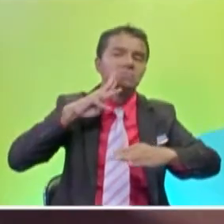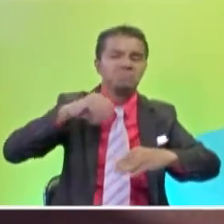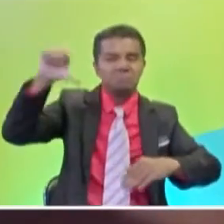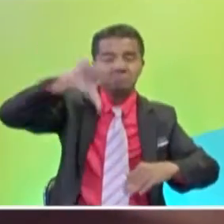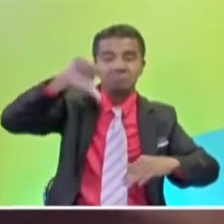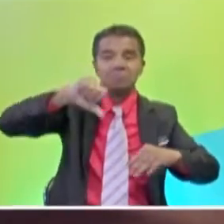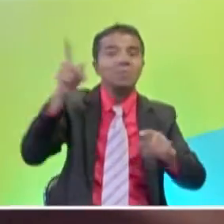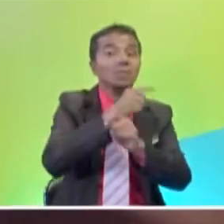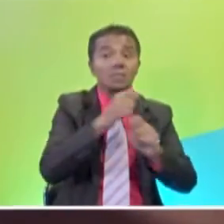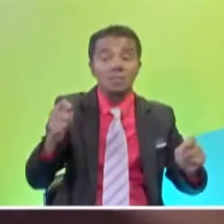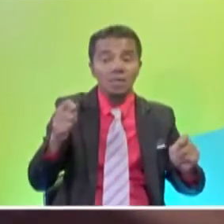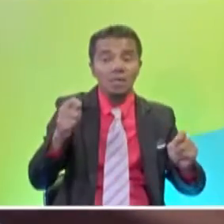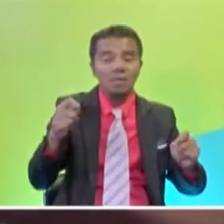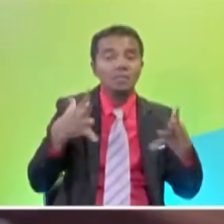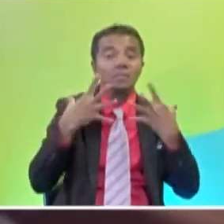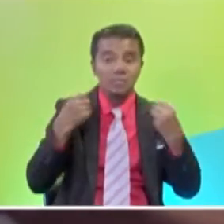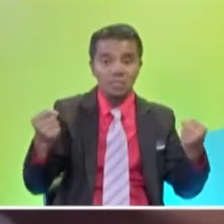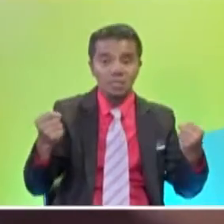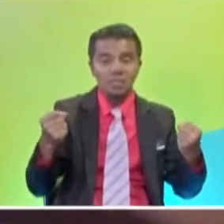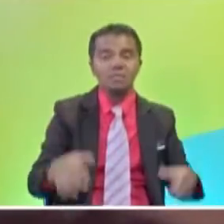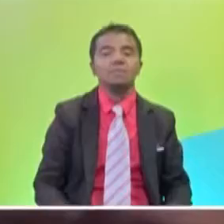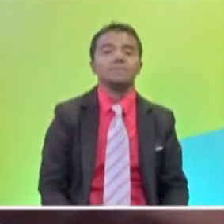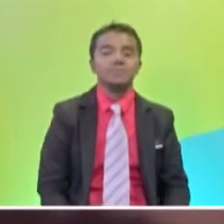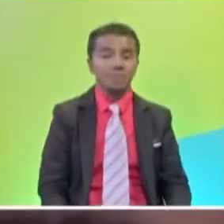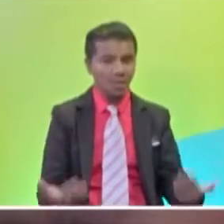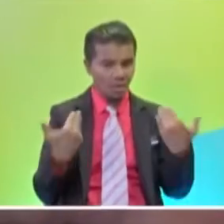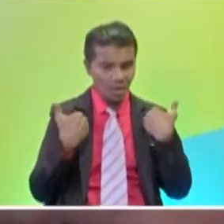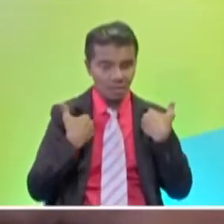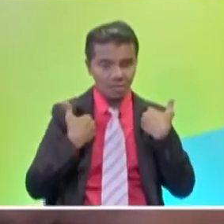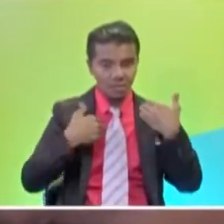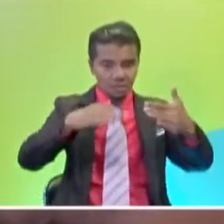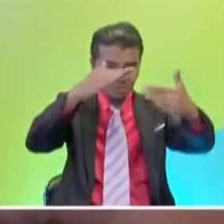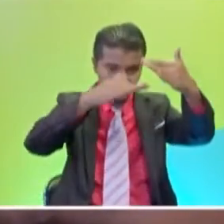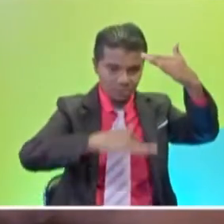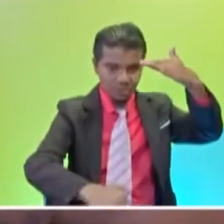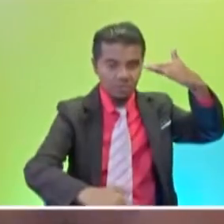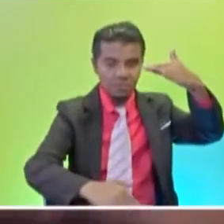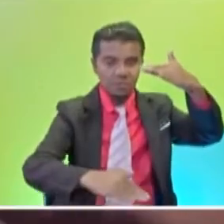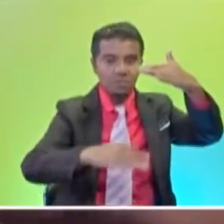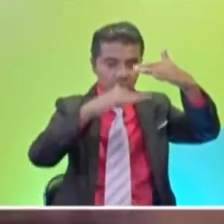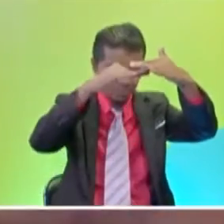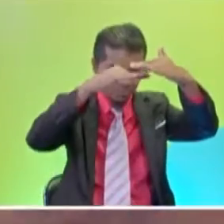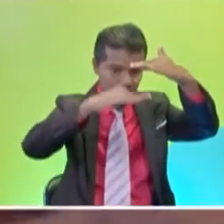yang saya nampak ni cikgu, ada beberapa yang timbul, ada yang betul. Tenggelam. Yang tenggelam tu ada biji benih yang kita akan tanam.